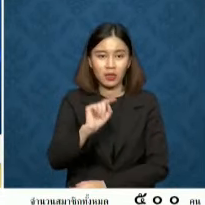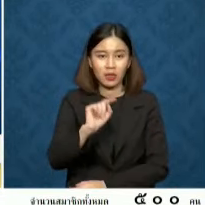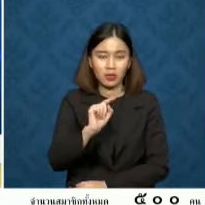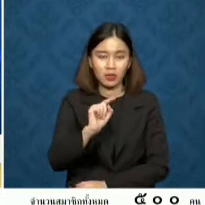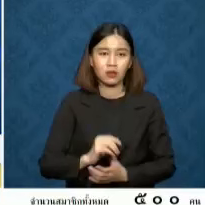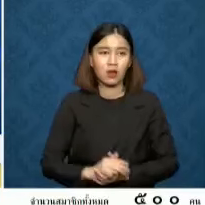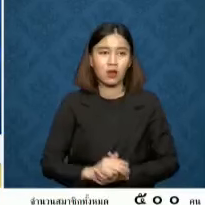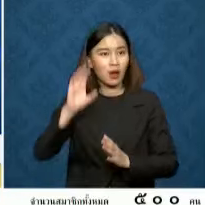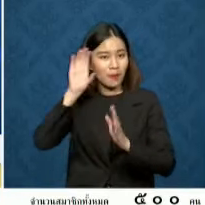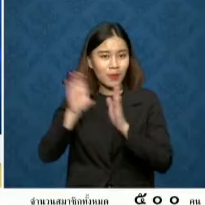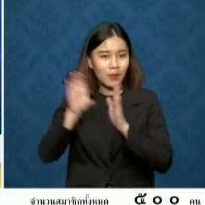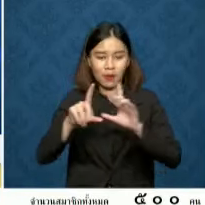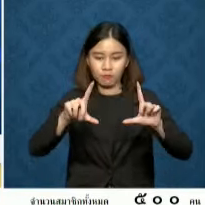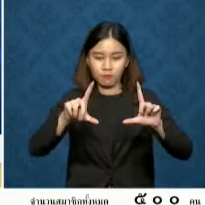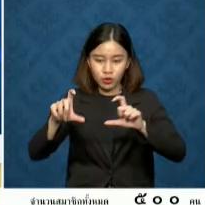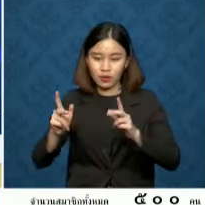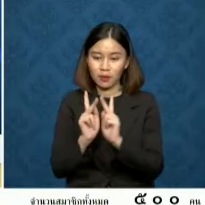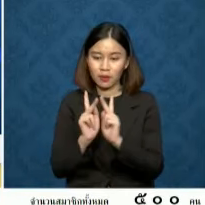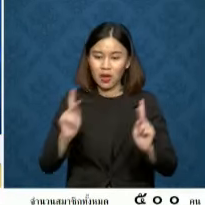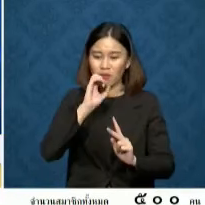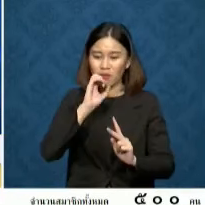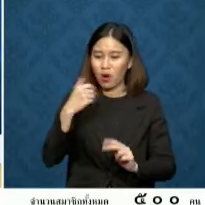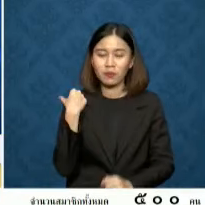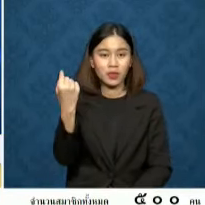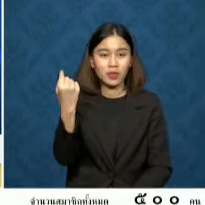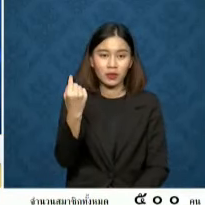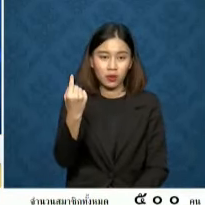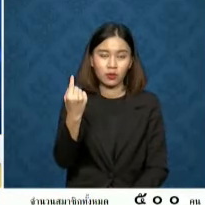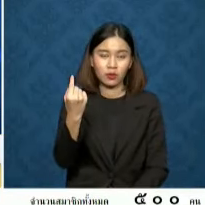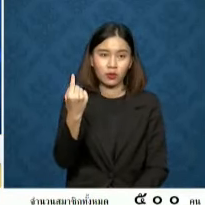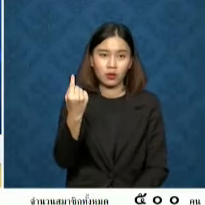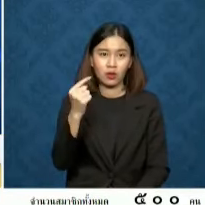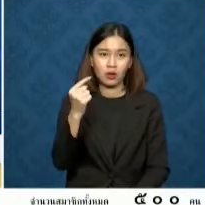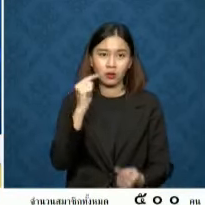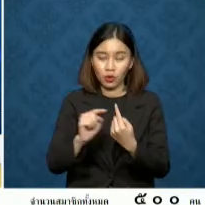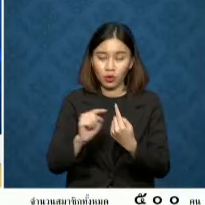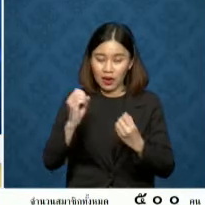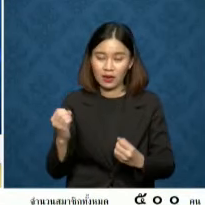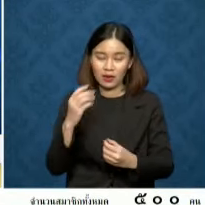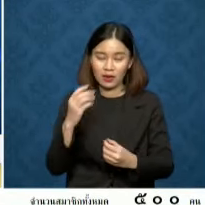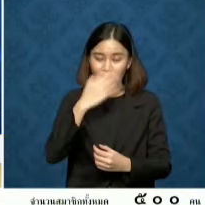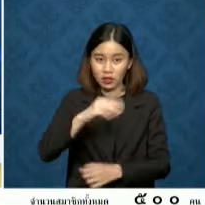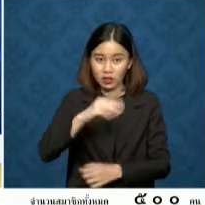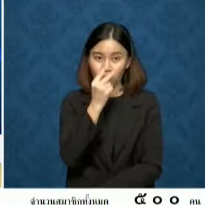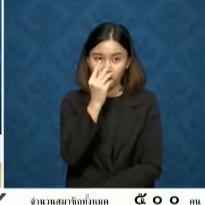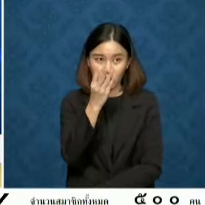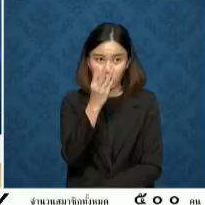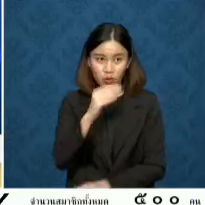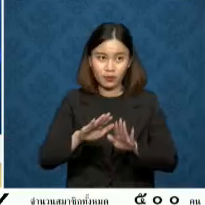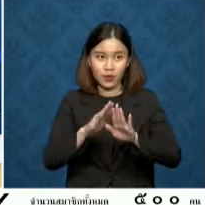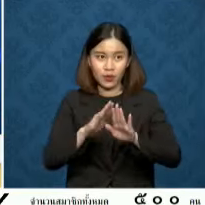ในเมื่อภาพถ่ายที่กรรมการบอกเนี่ยมันมีเพียงรายการเดียวจากที่ท่านแสดงให้เห็นเนี่ยครับมีก็คือประตู